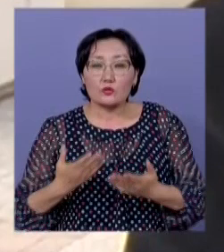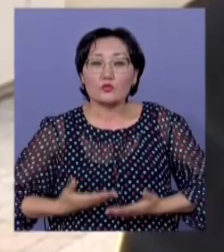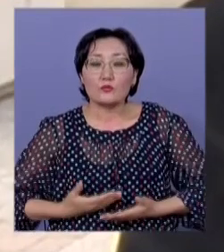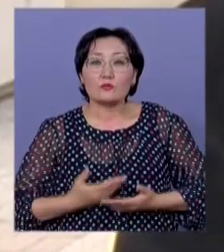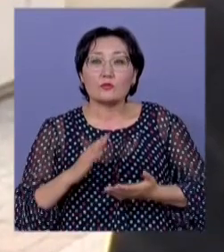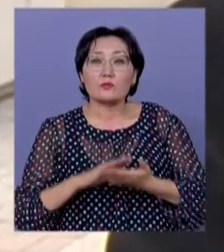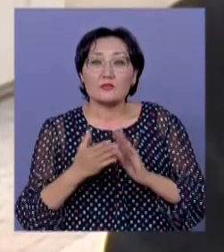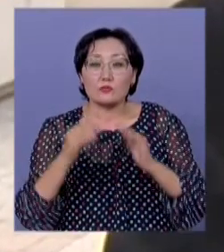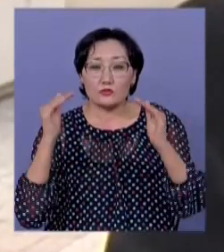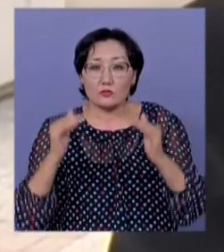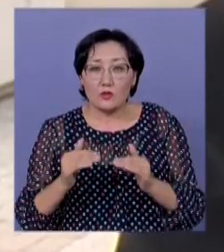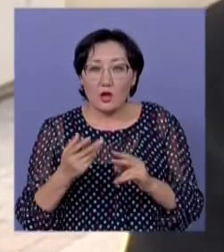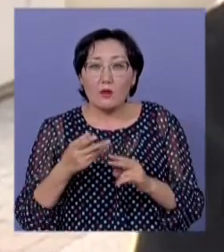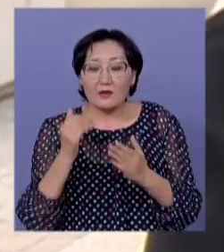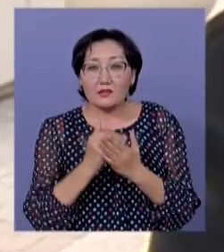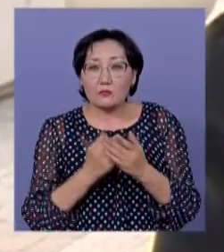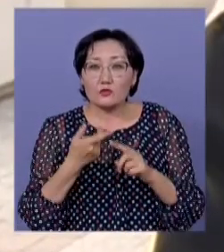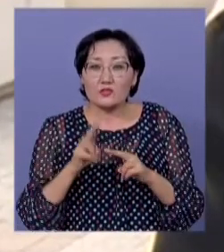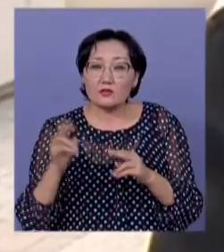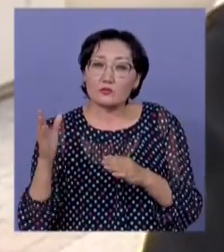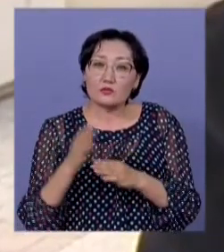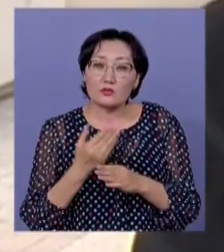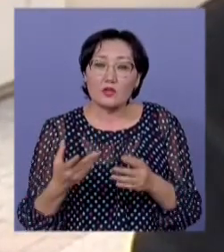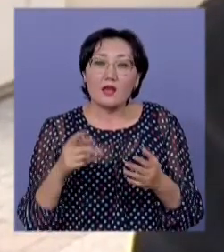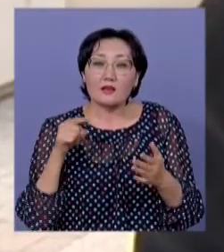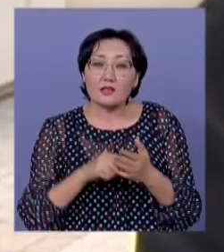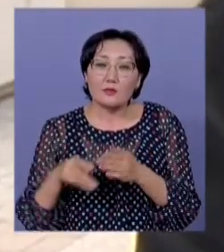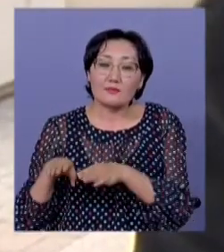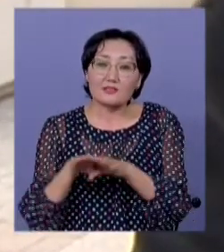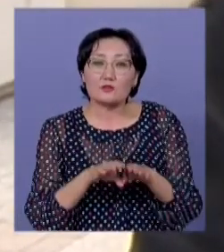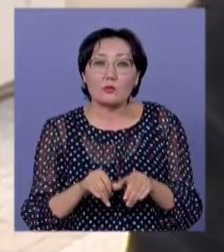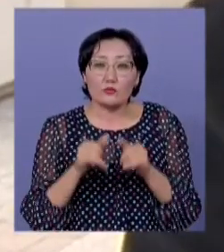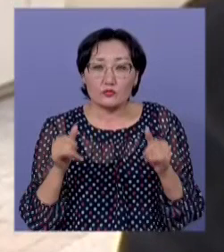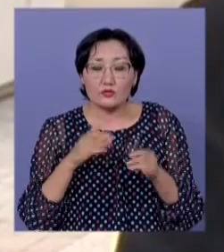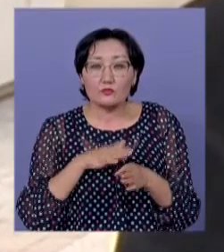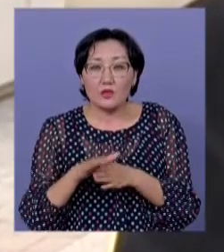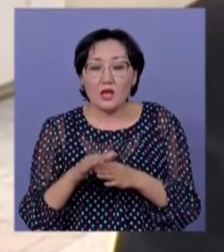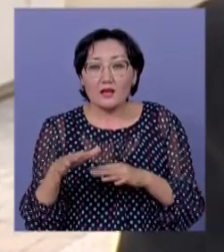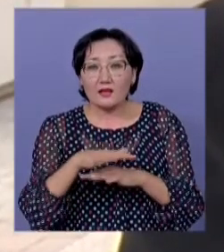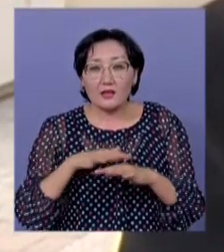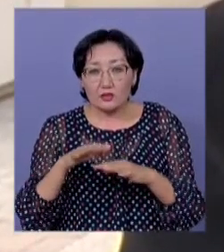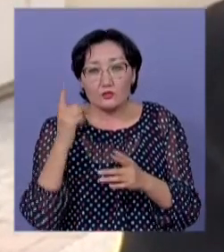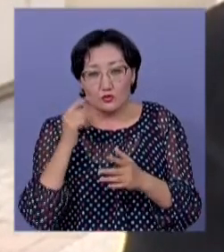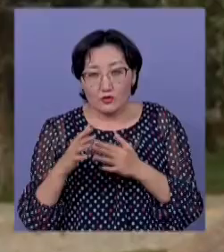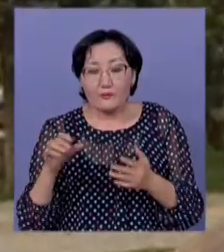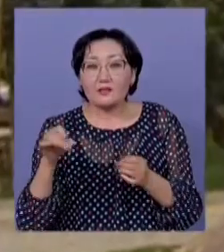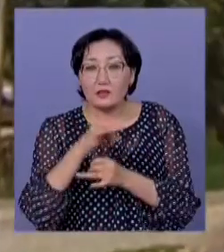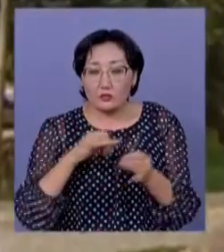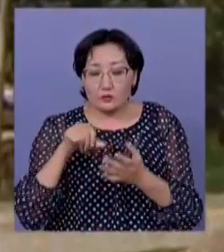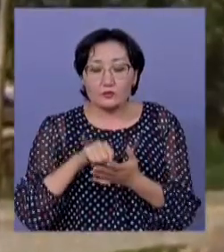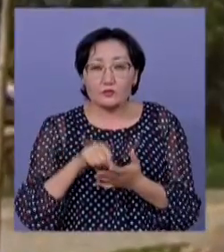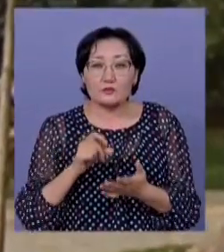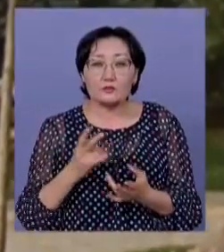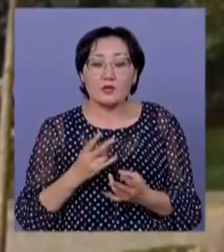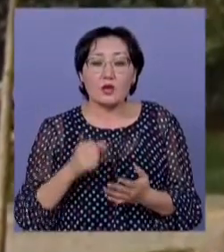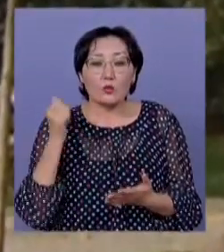Бағдарлама осындай кедергіні алып тастауға бағытталған. Қала бірдей дамуы үшін қолға алынып отыр. Оны халық түсініп талқылауға қатысуы керек. Орталық аудандар